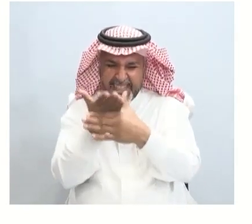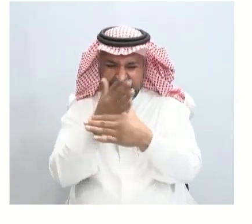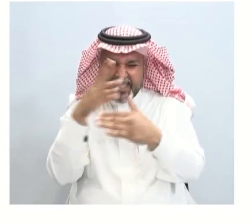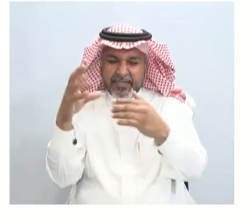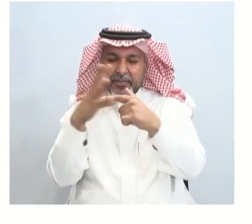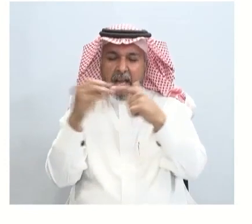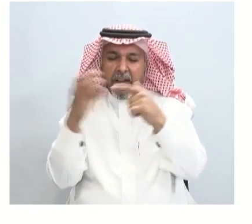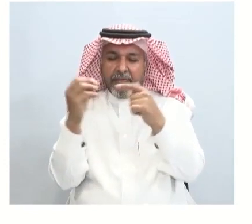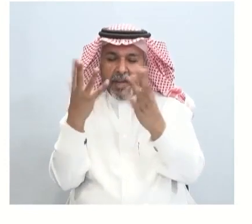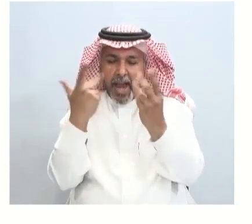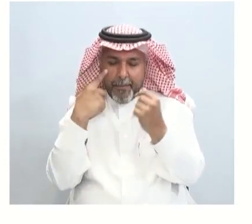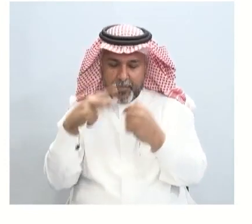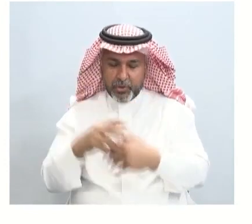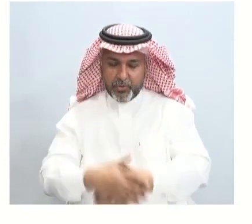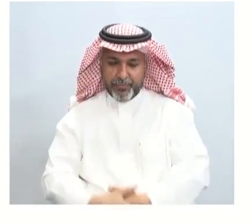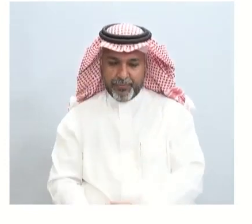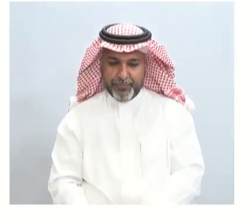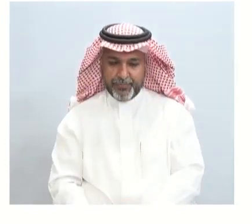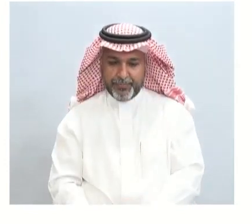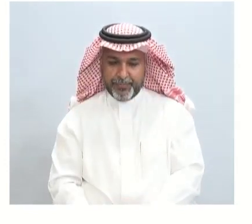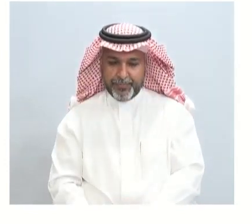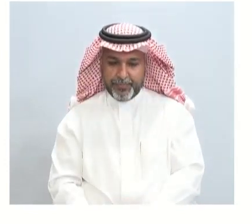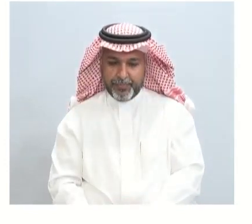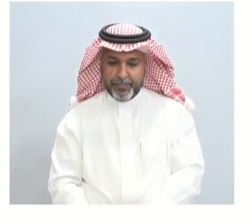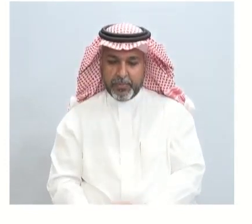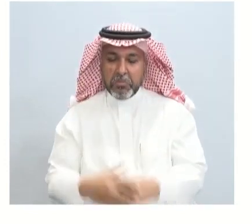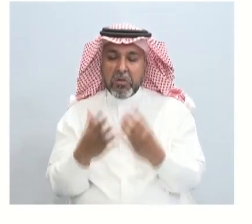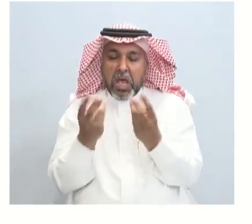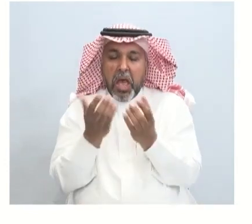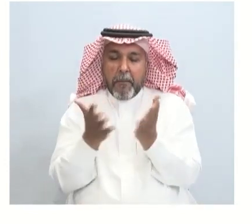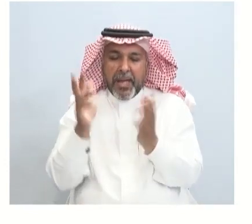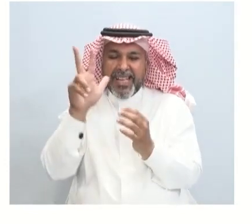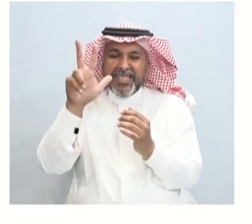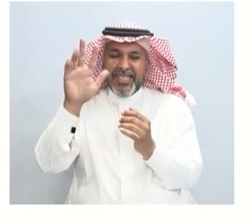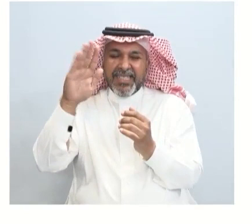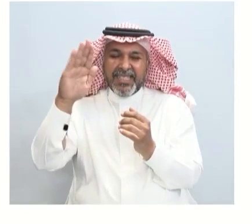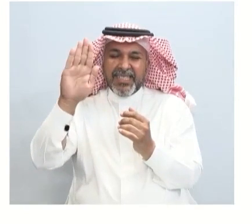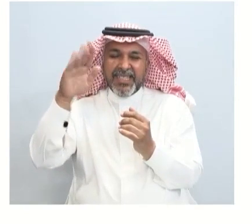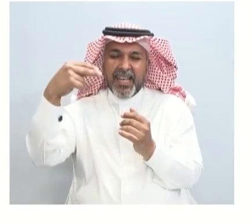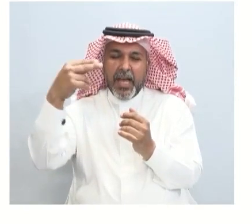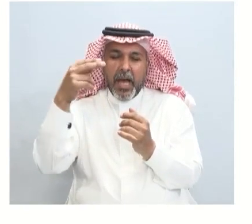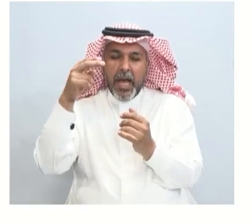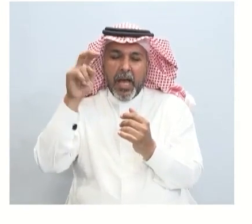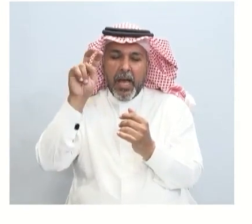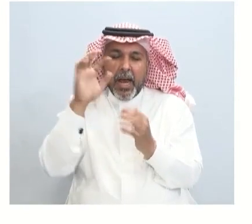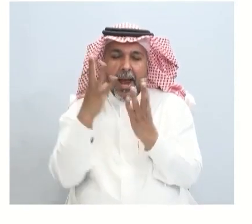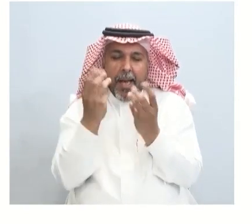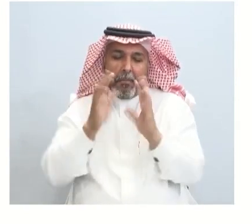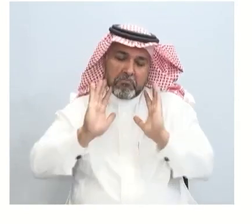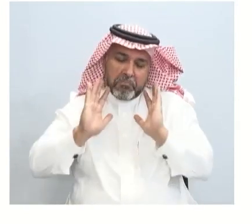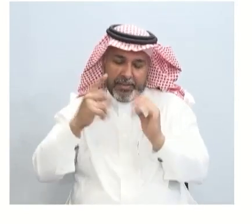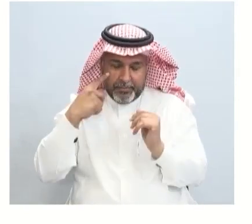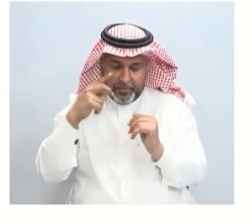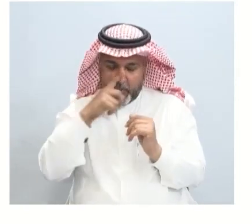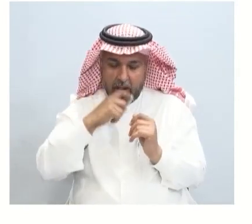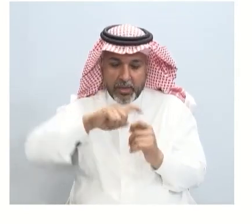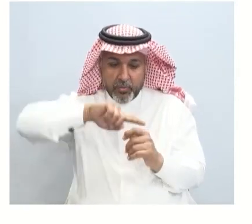نهايه هذا ما ينحسب فبالتالي نقول هنا ان الساعه غير معرفه وطول الدوره يساوي 180 درجه اذا